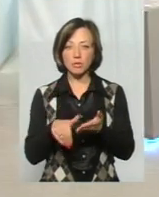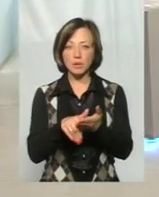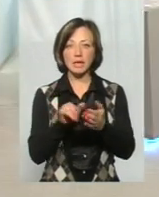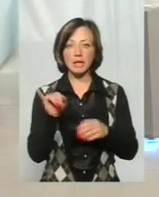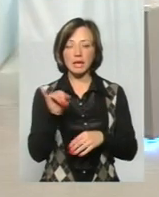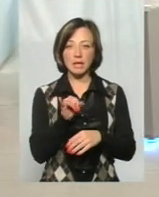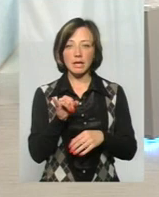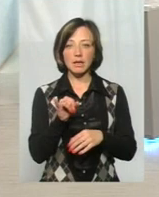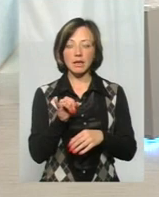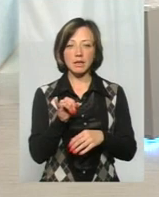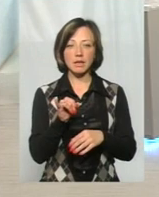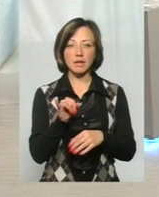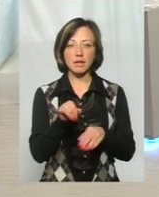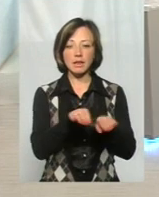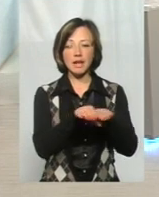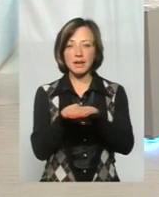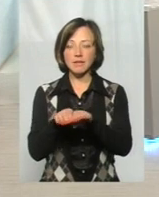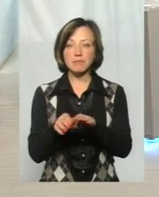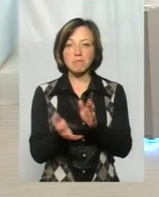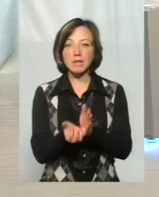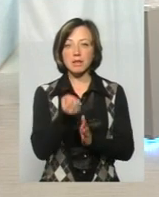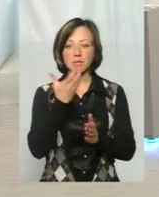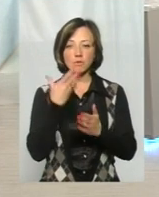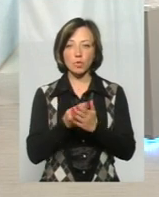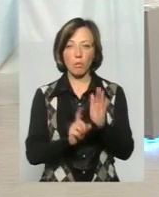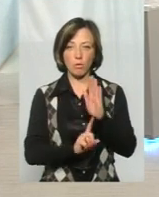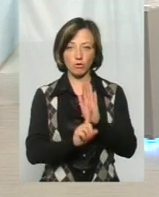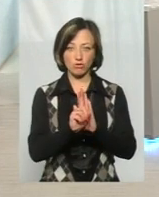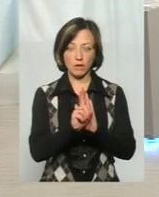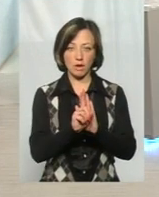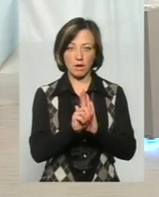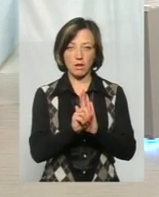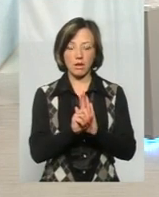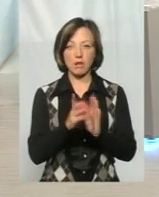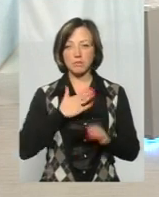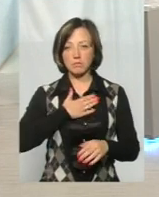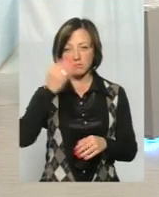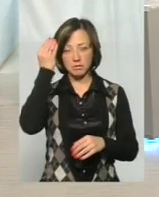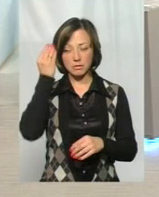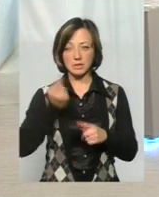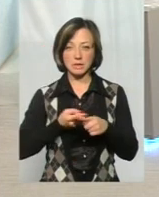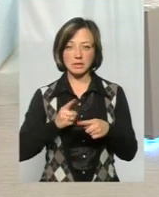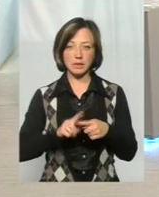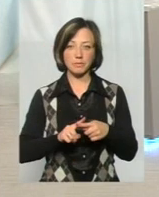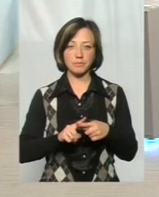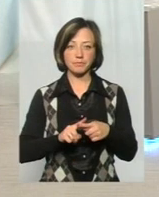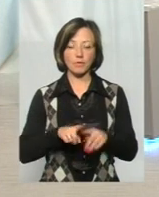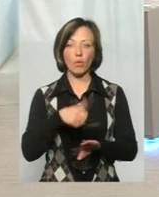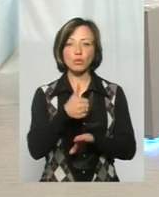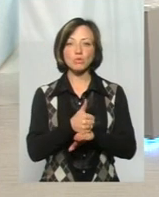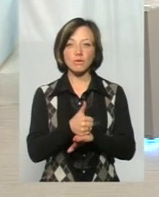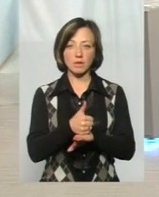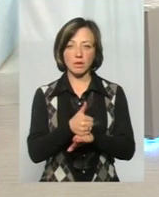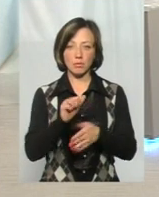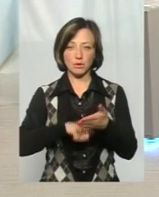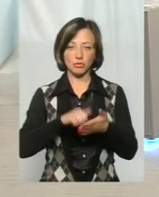і на певному рівні його підтримати в своїх починаннях. От, з моєї точки зору, це, як то кажеться, основний такий